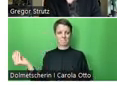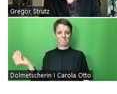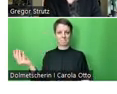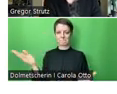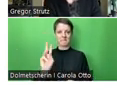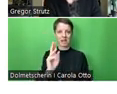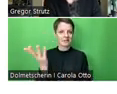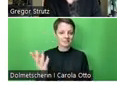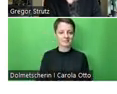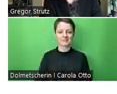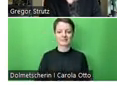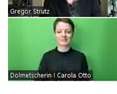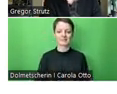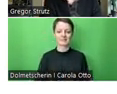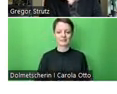ist.